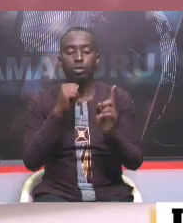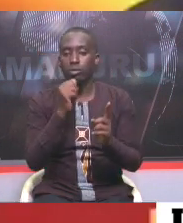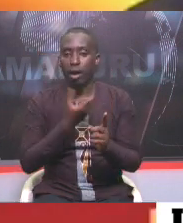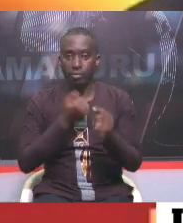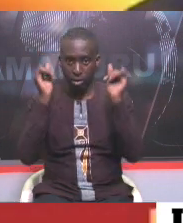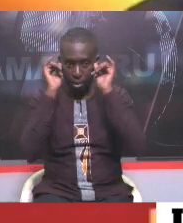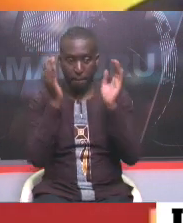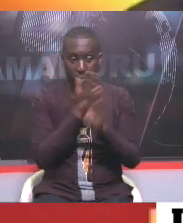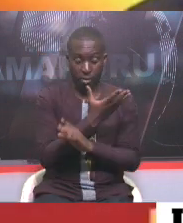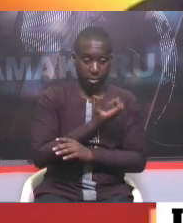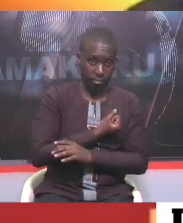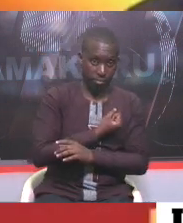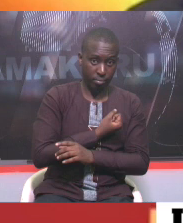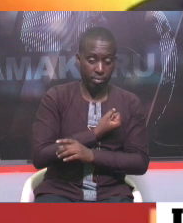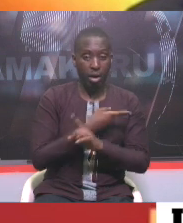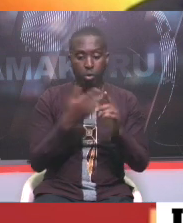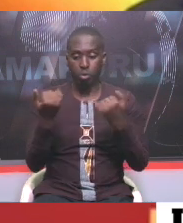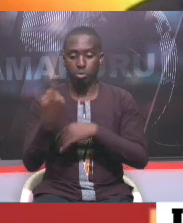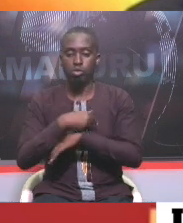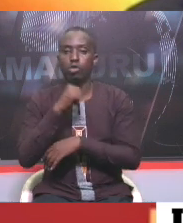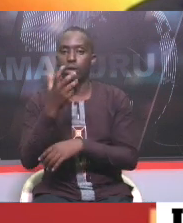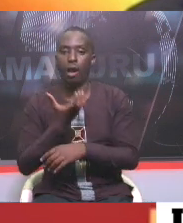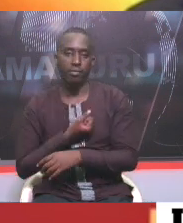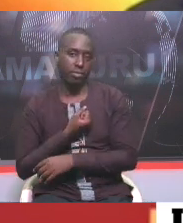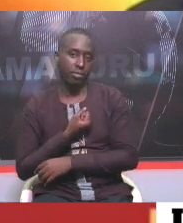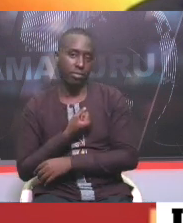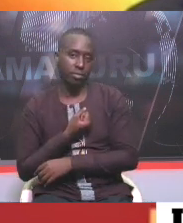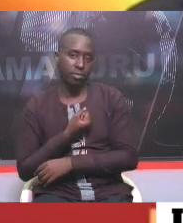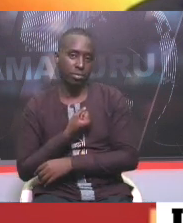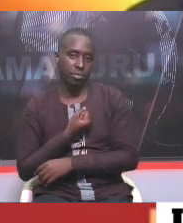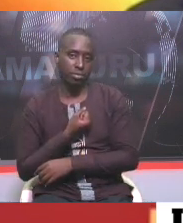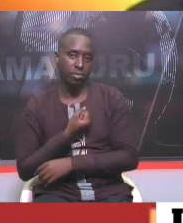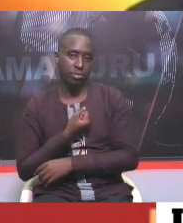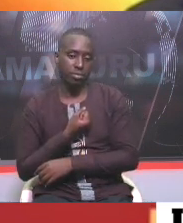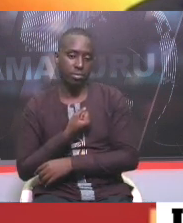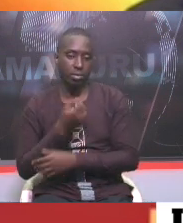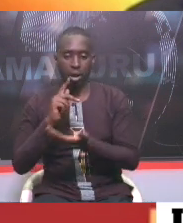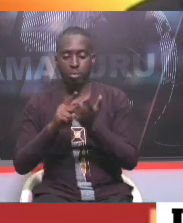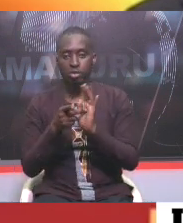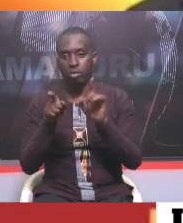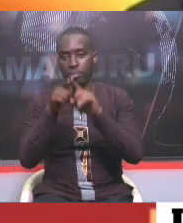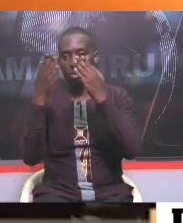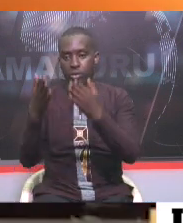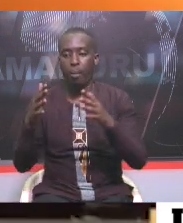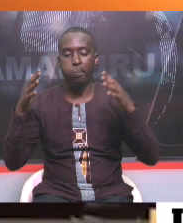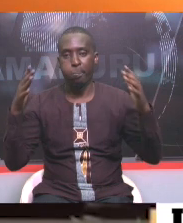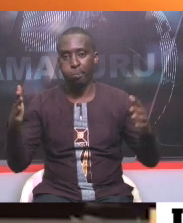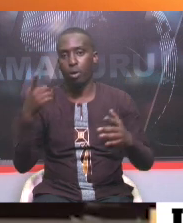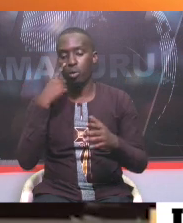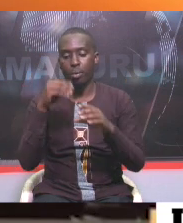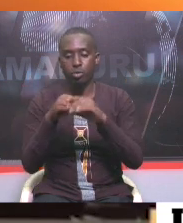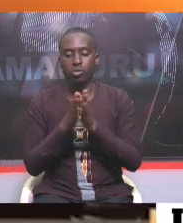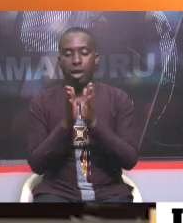kuba bazifite ariko uyu munsi bakaba batakizifite hari umushinga nk'uriya wagutse ni ukureba muri